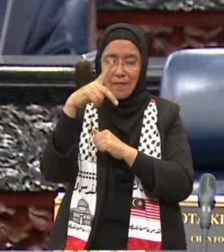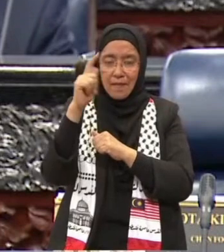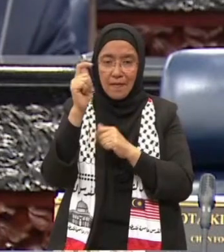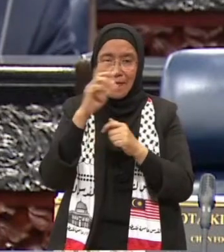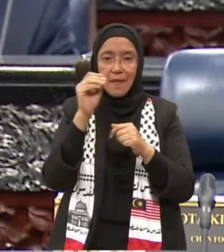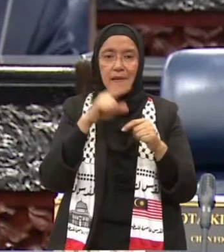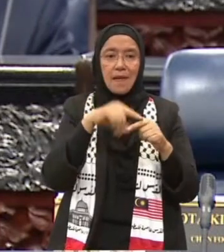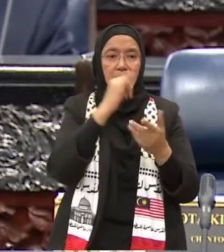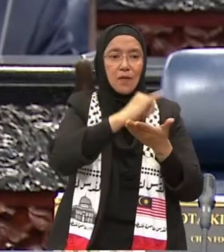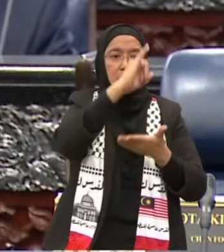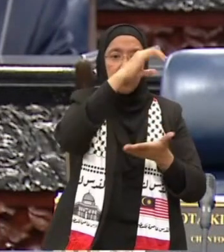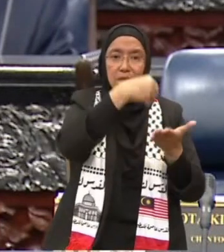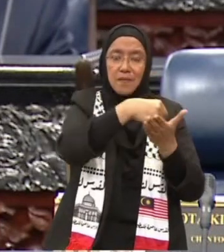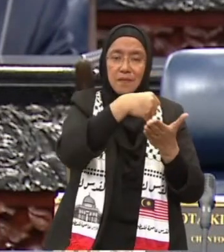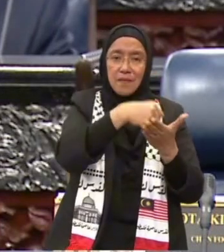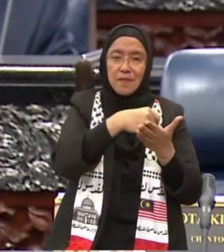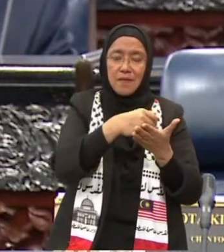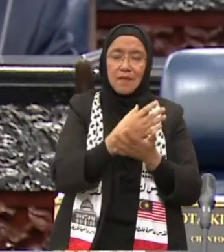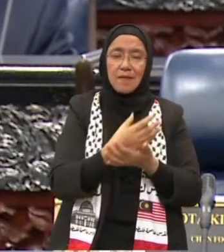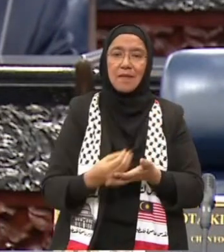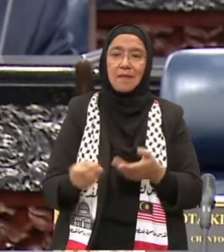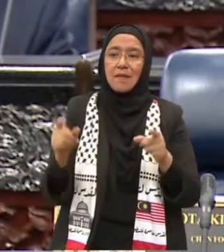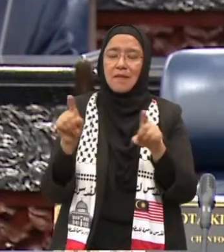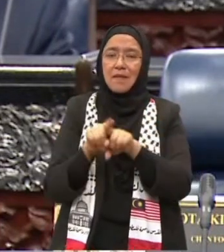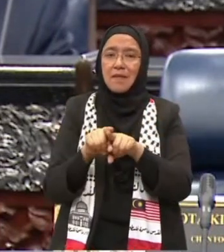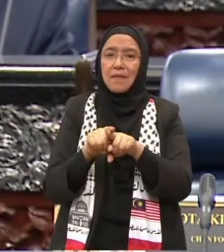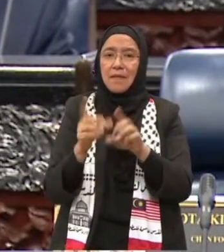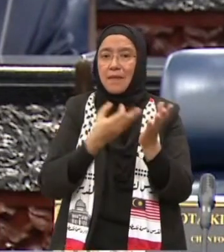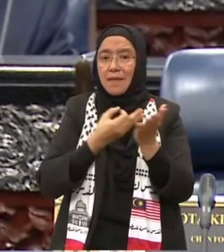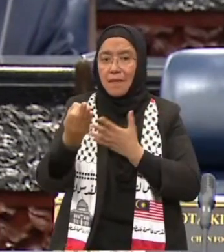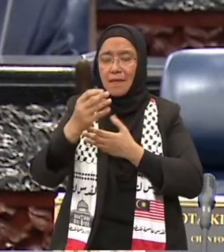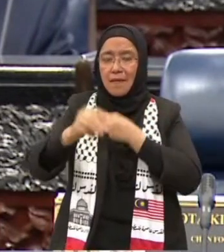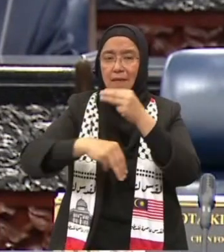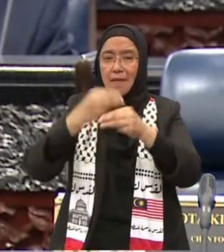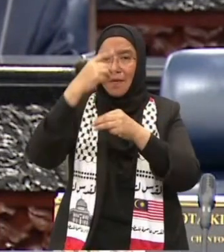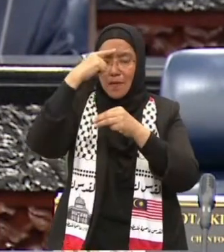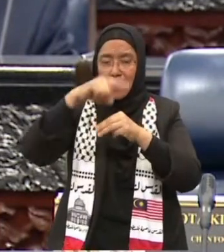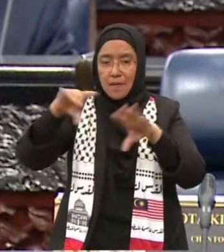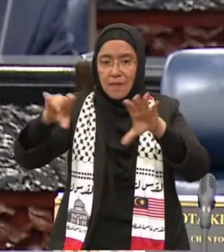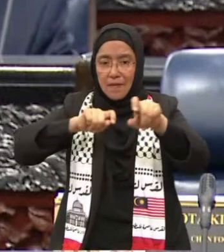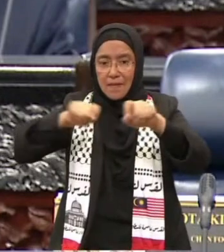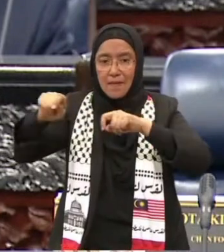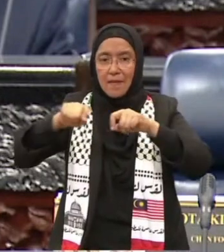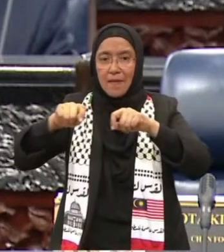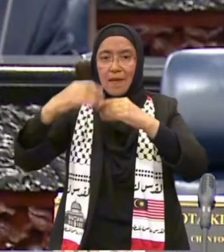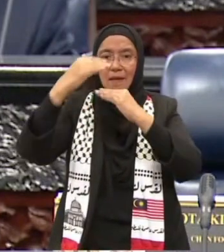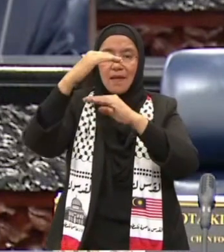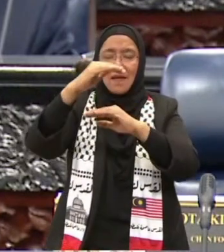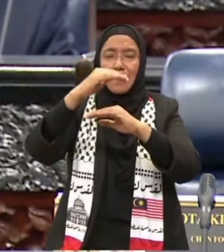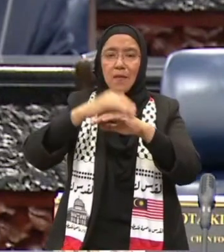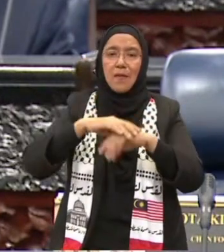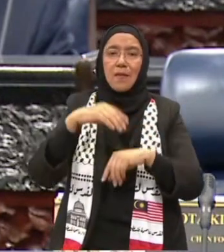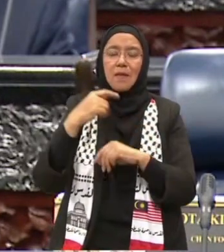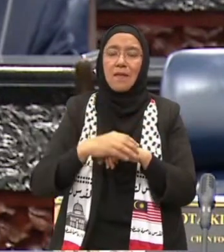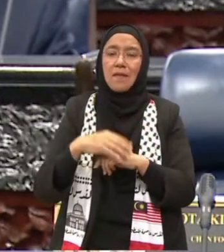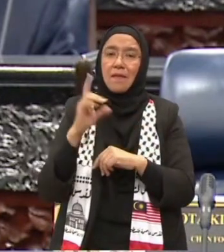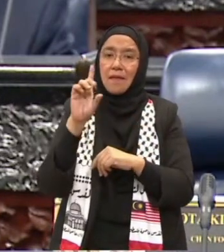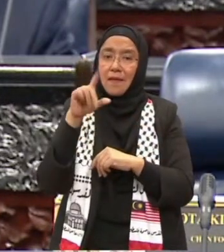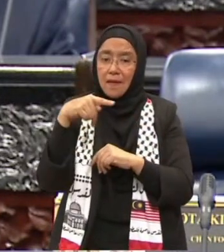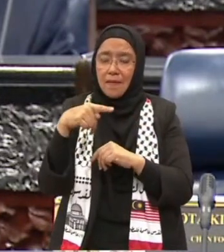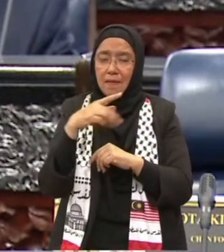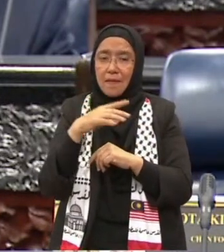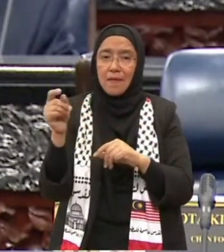pemaju untuk melaksanakan tindakan pembaikan dalam tempoh DLP dan akhir sekali projek itu adalah komersial